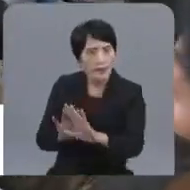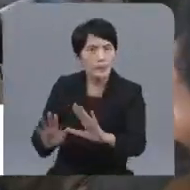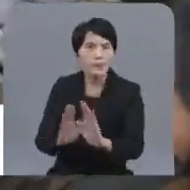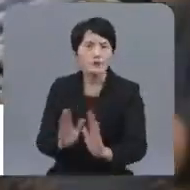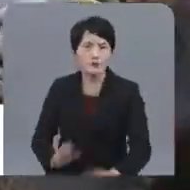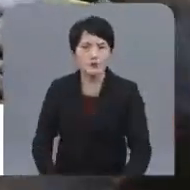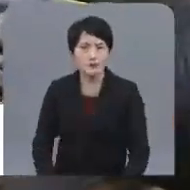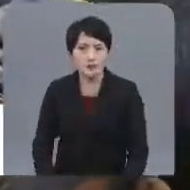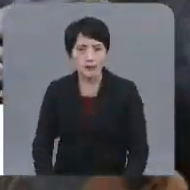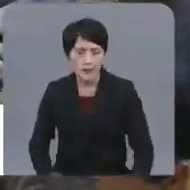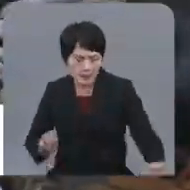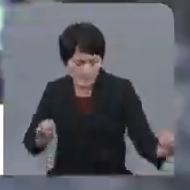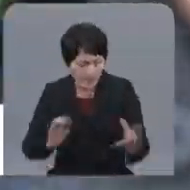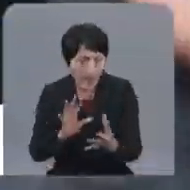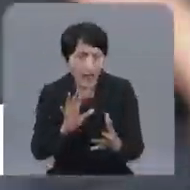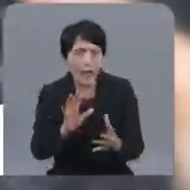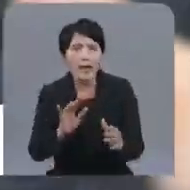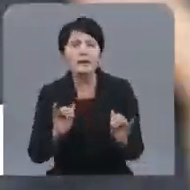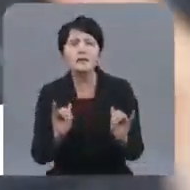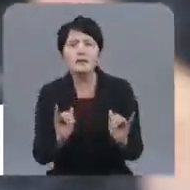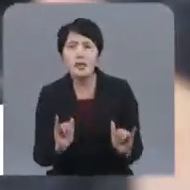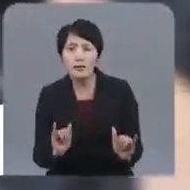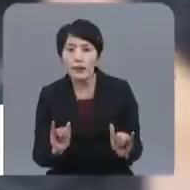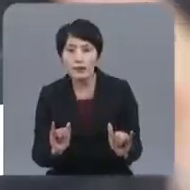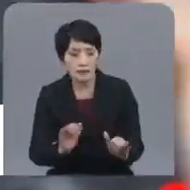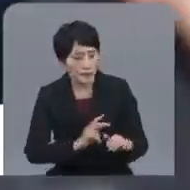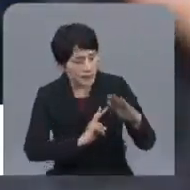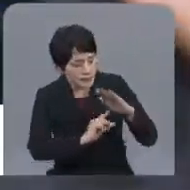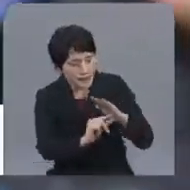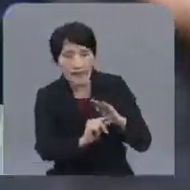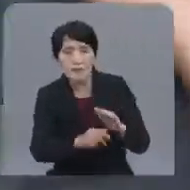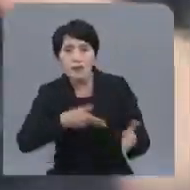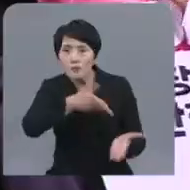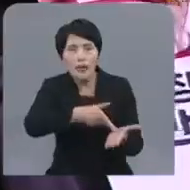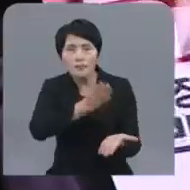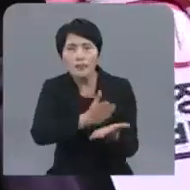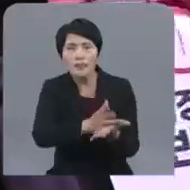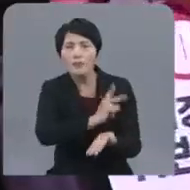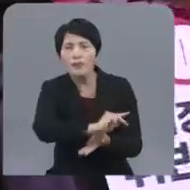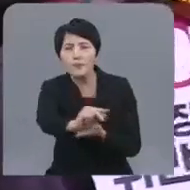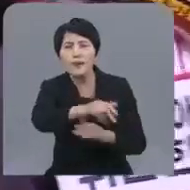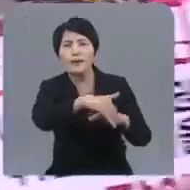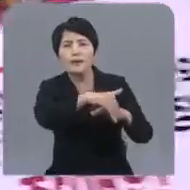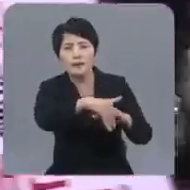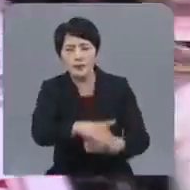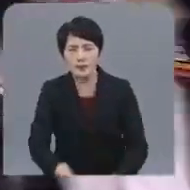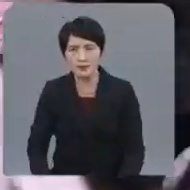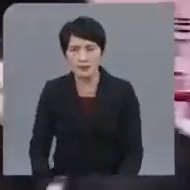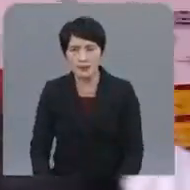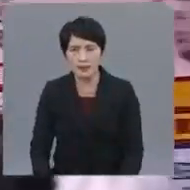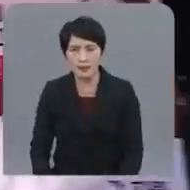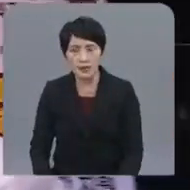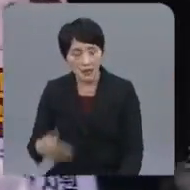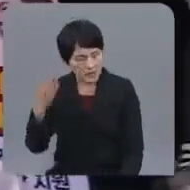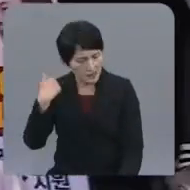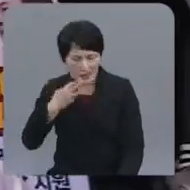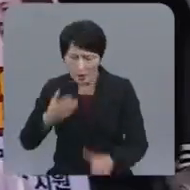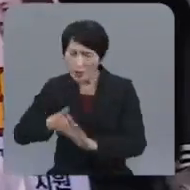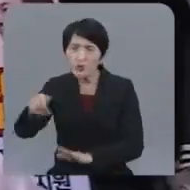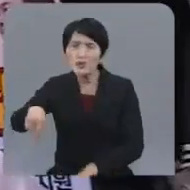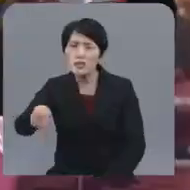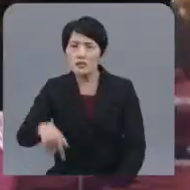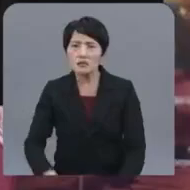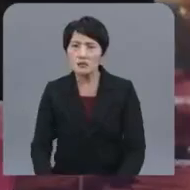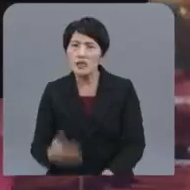dies scheiterte jedoch weil die Polizei sie daran hindert hatte jedoch hatten die Züge der U-Bahnlinie deswegen etwa vier Minuten